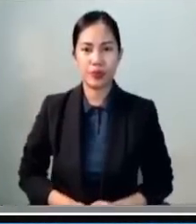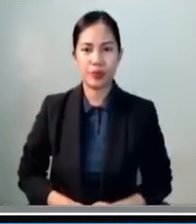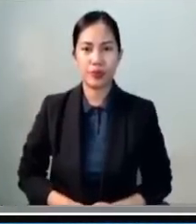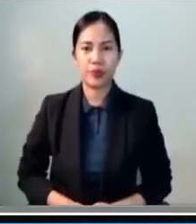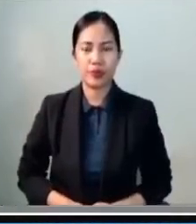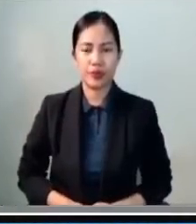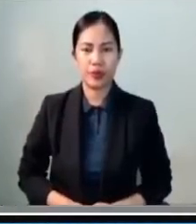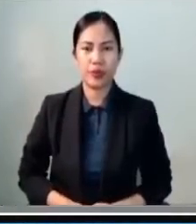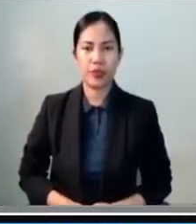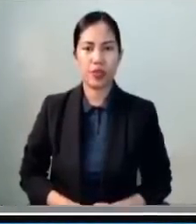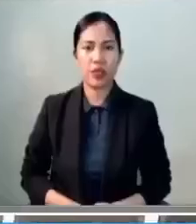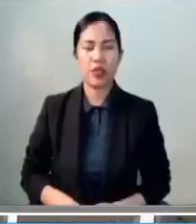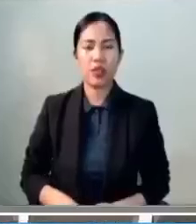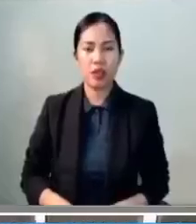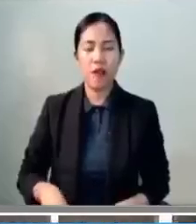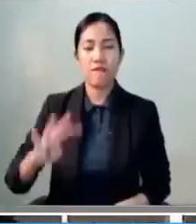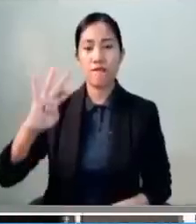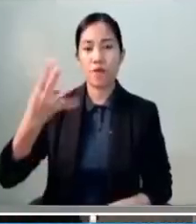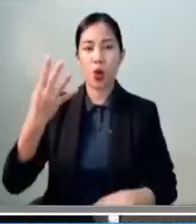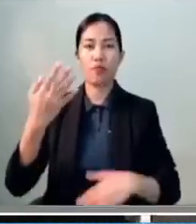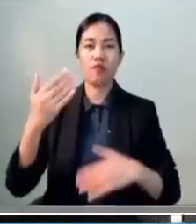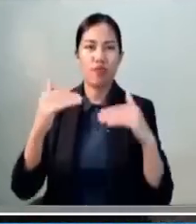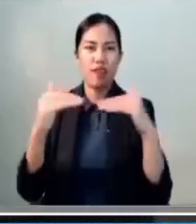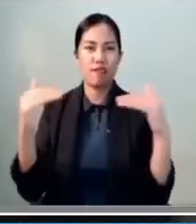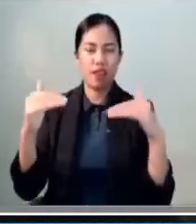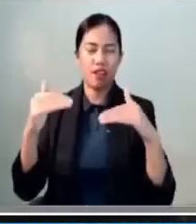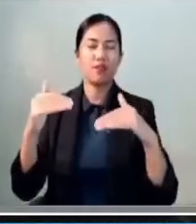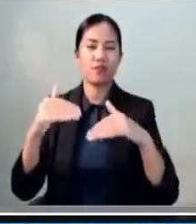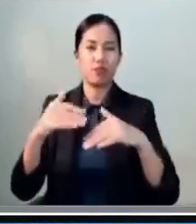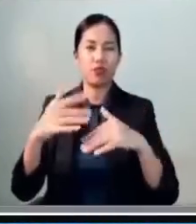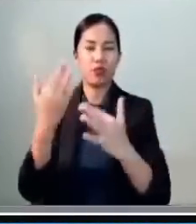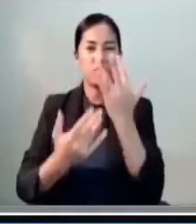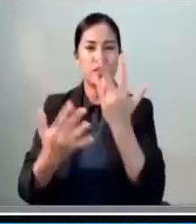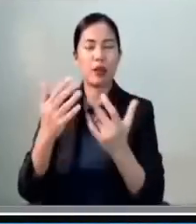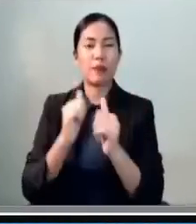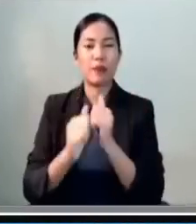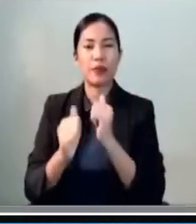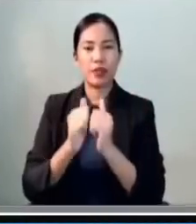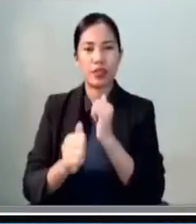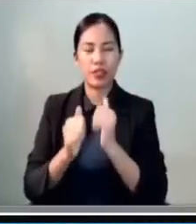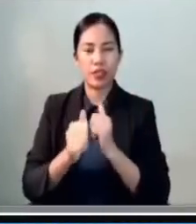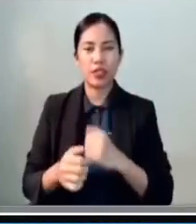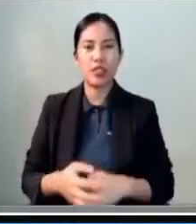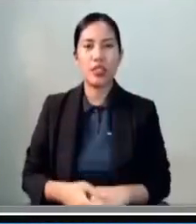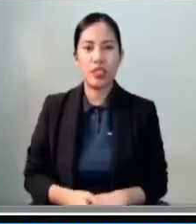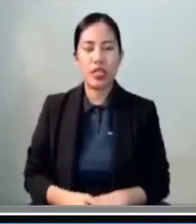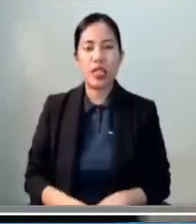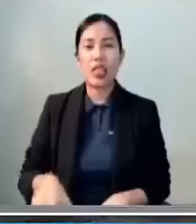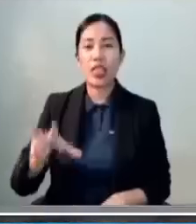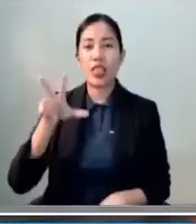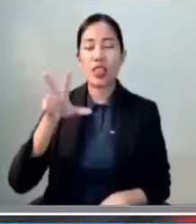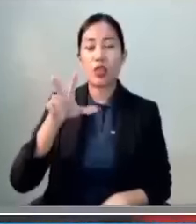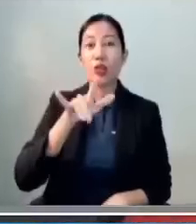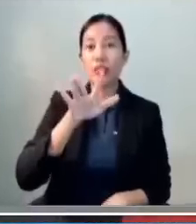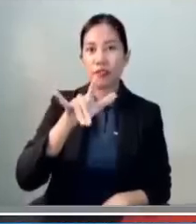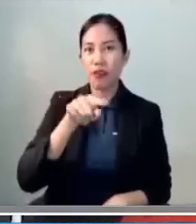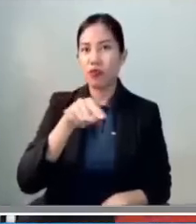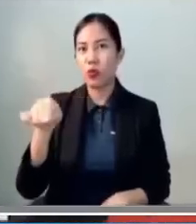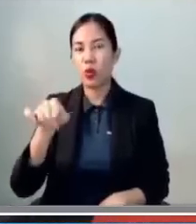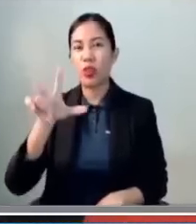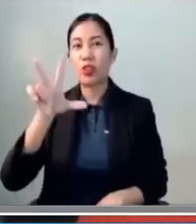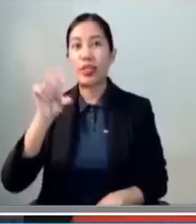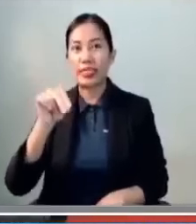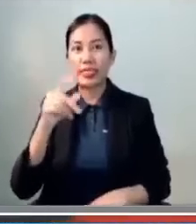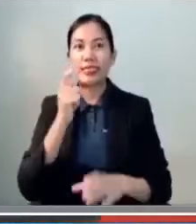sa ikaapat na alarma ang sunog. Ibig sabihin, nasa 25 hanggang 30 fire trucks ang kinailang rumisponde sa lugar. Talaga pong nahirapan po